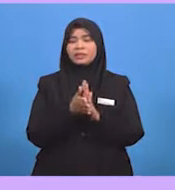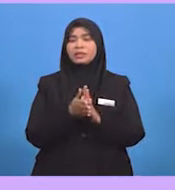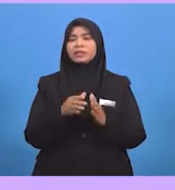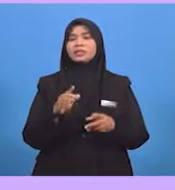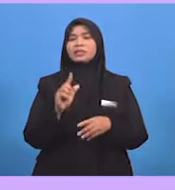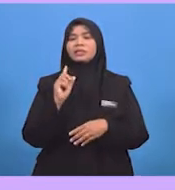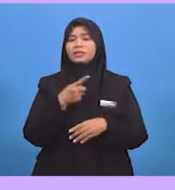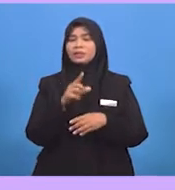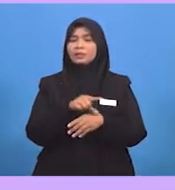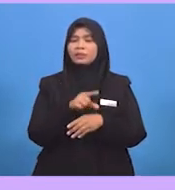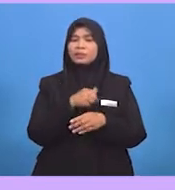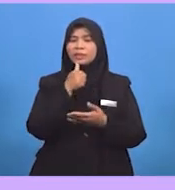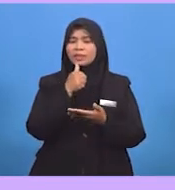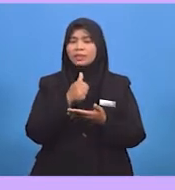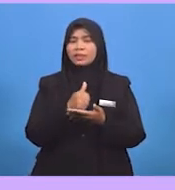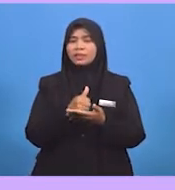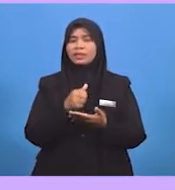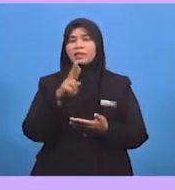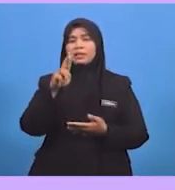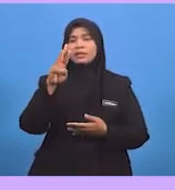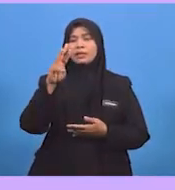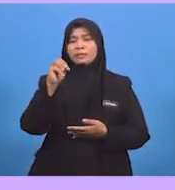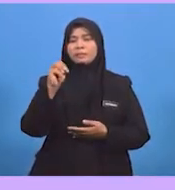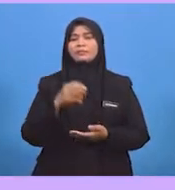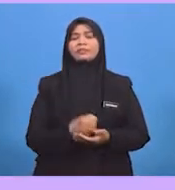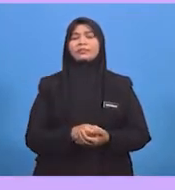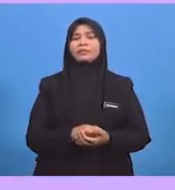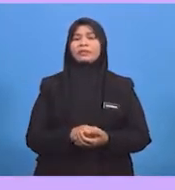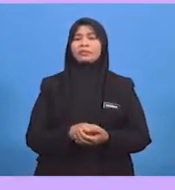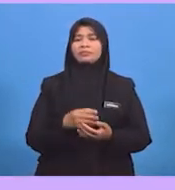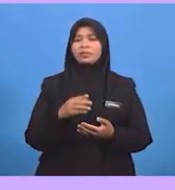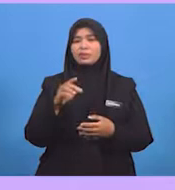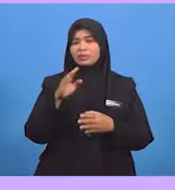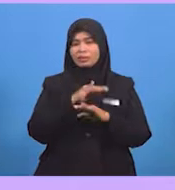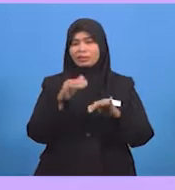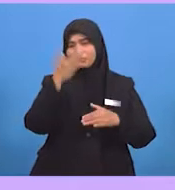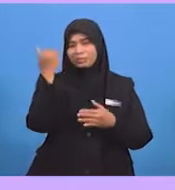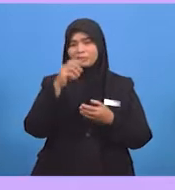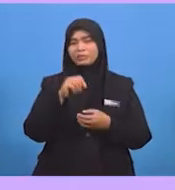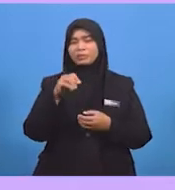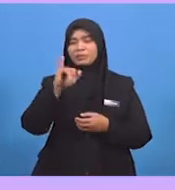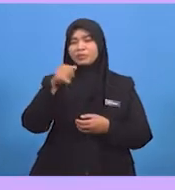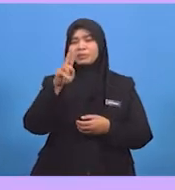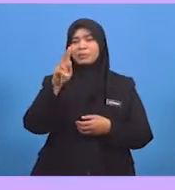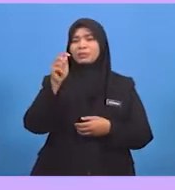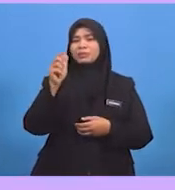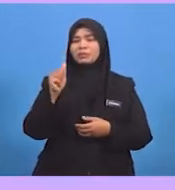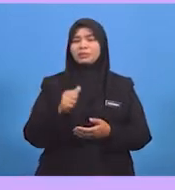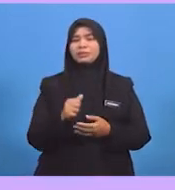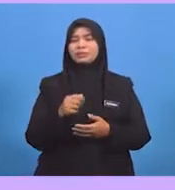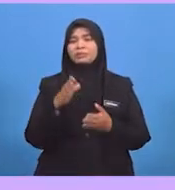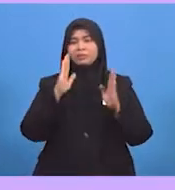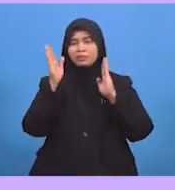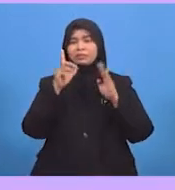sebagai unit. Jangan lupa tulis nilai juta pada jawapan. Ini bermakna Malaysia perlu